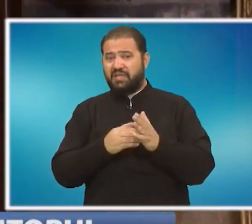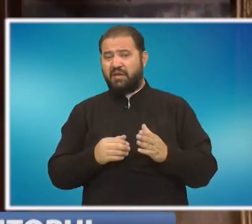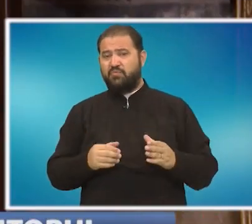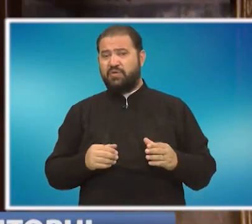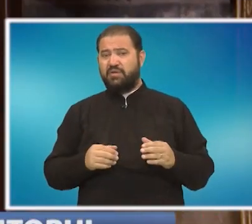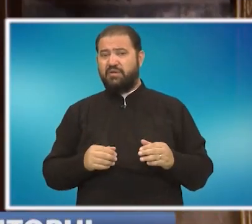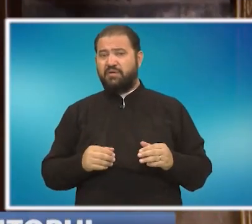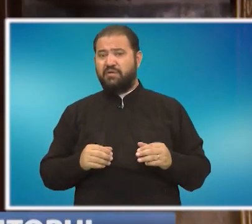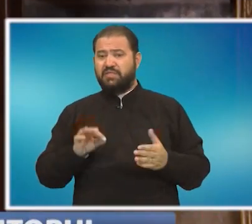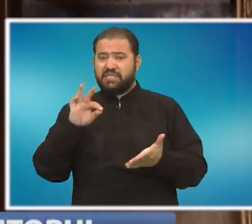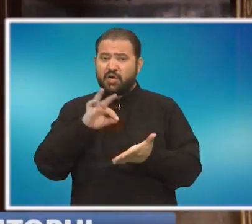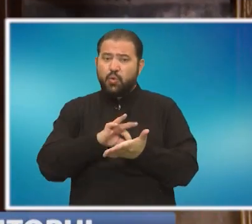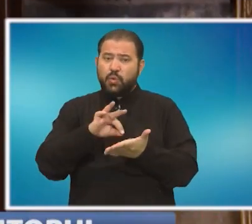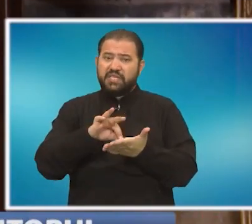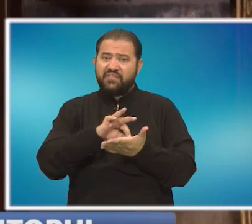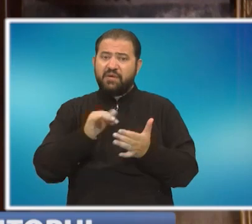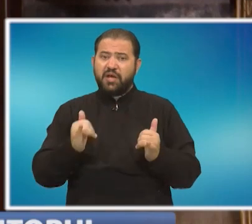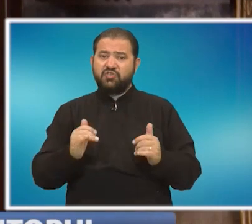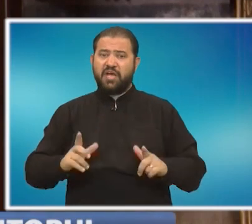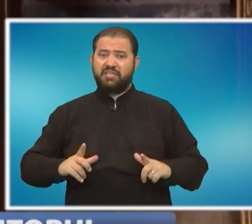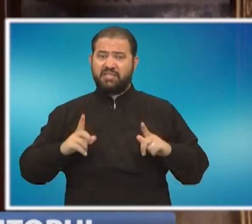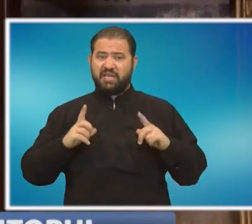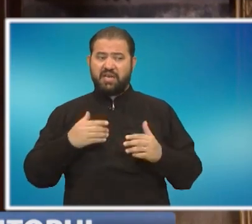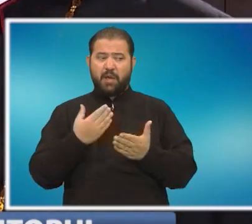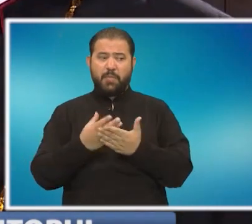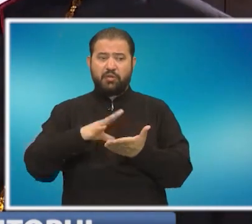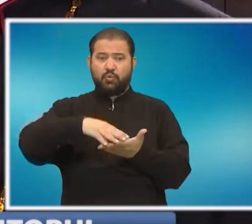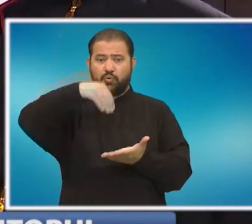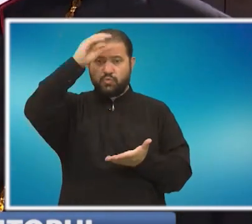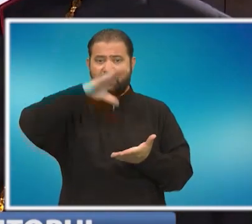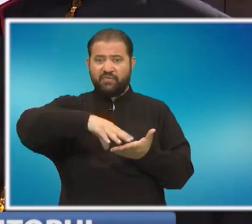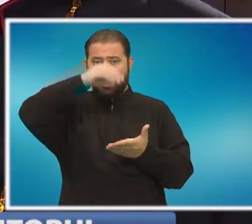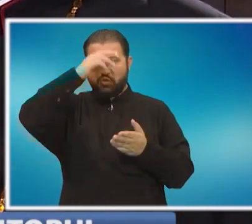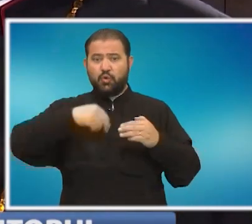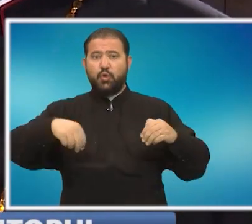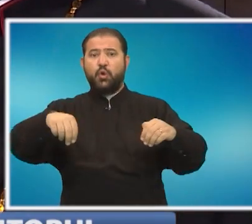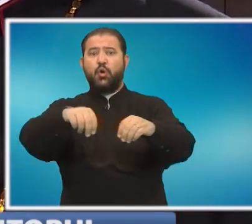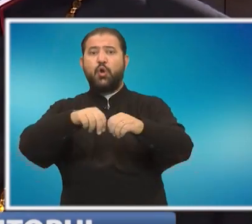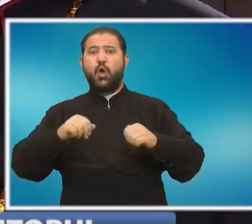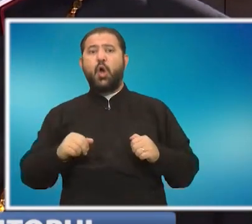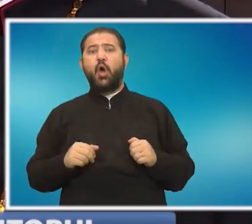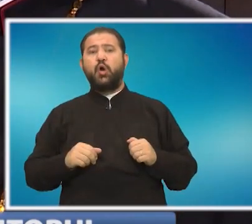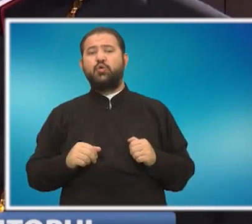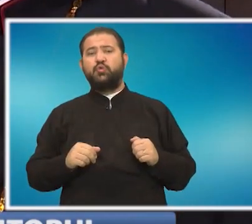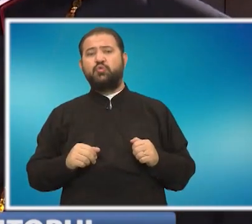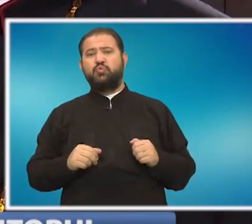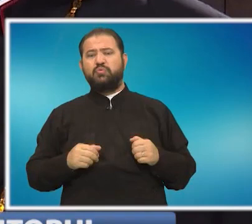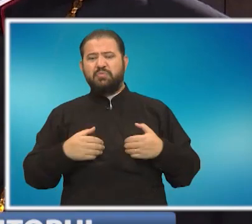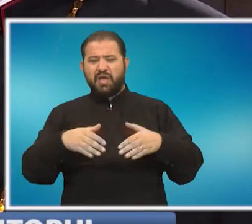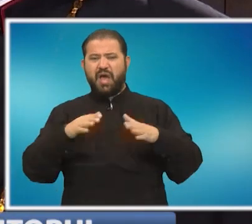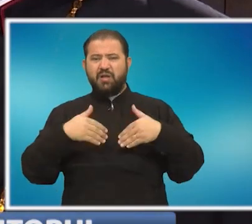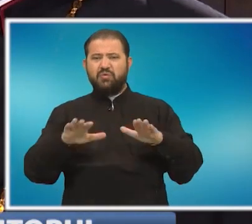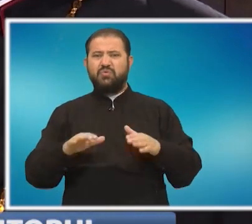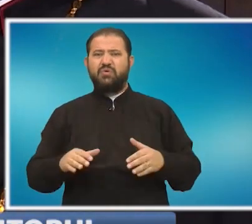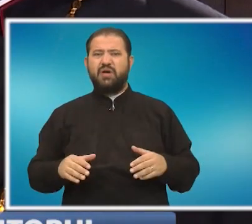a cultiva această stare pentru sufletul nostru, de a învinge